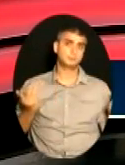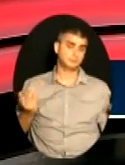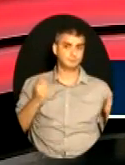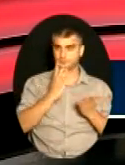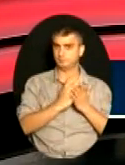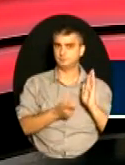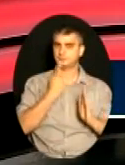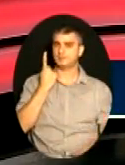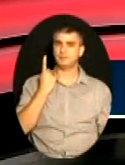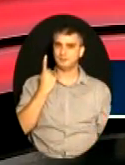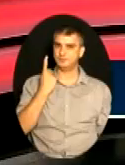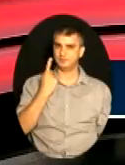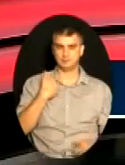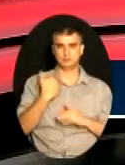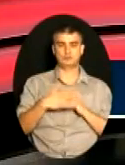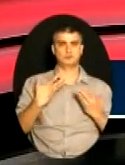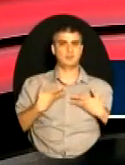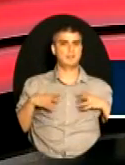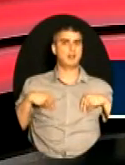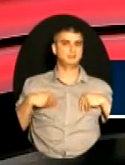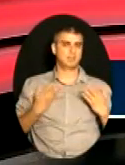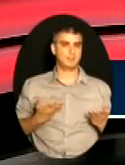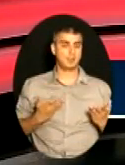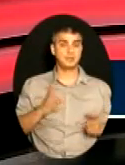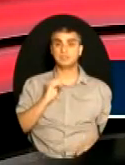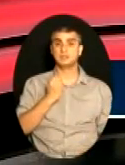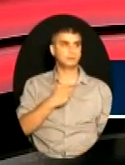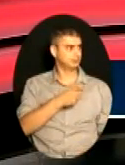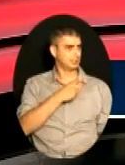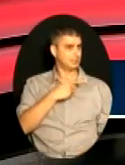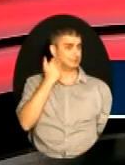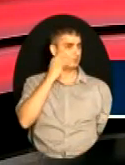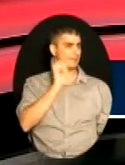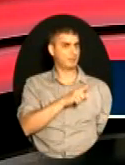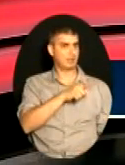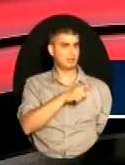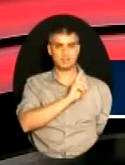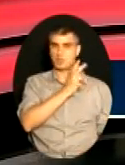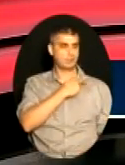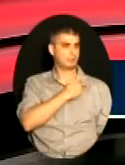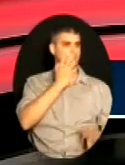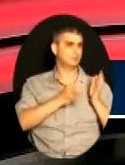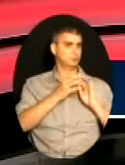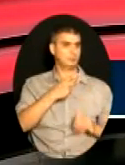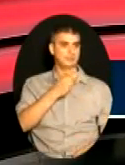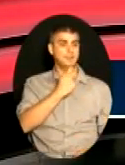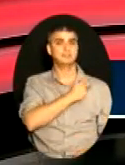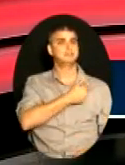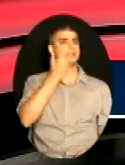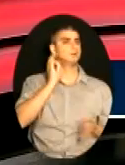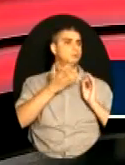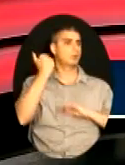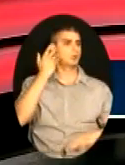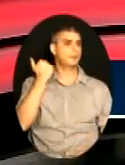זה בפעם הראשונה. אני סוף סוף מקבל את ההסכמה. עכשיו, אם היא... זה ליבני שהתנגדה, כי ליבני לא הייתה שרת משפטים. היא לא התנגדה. שר המשפטים הקודם